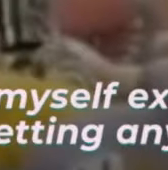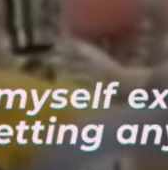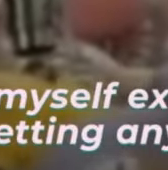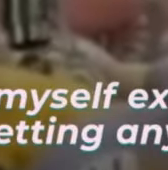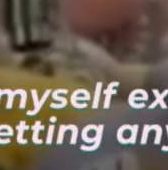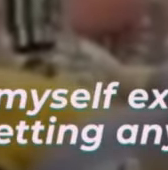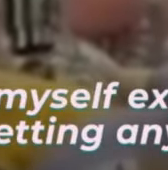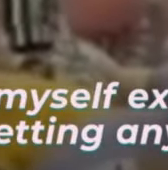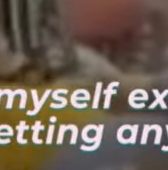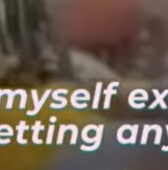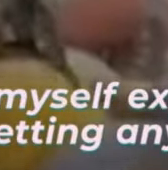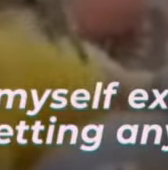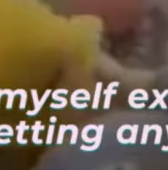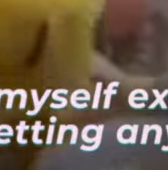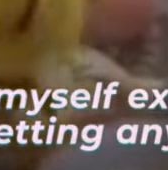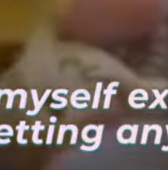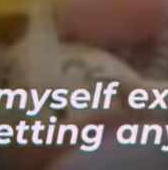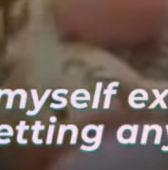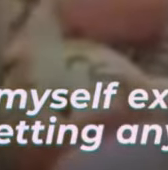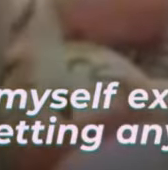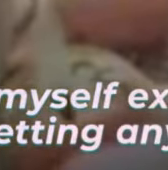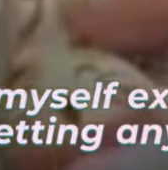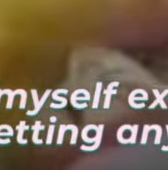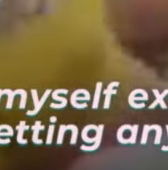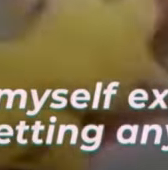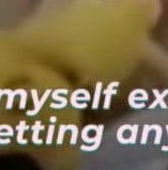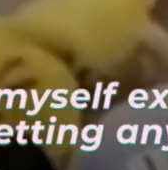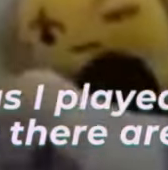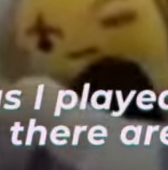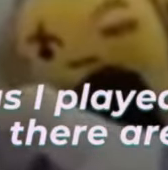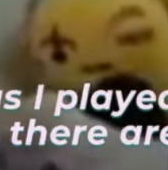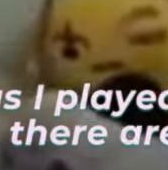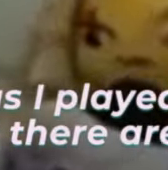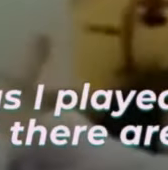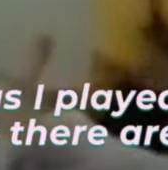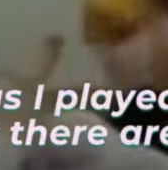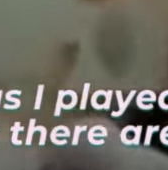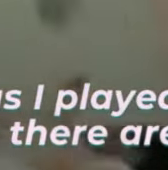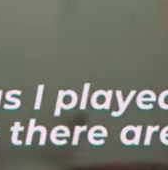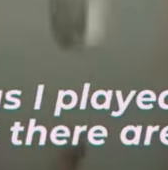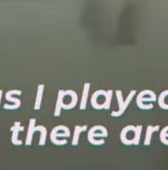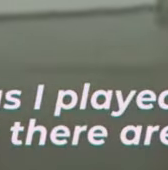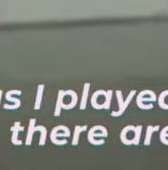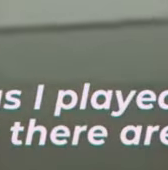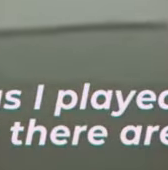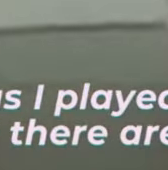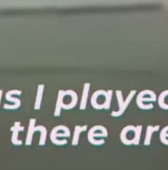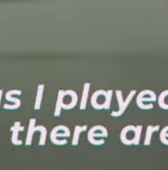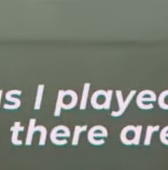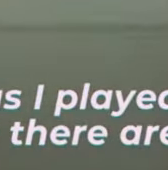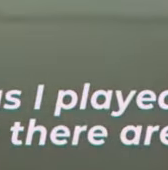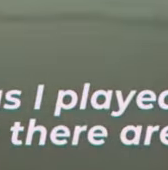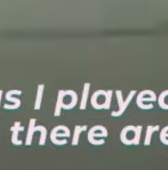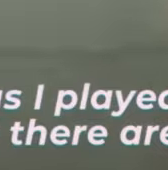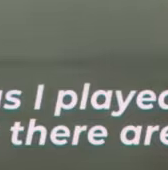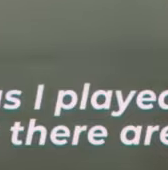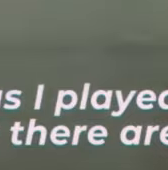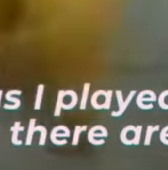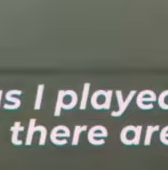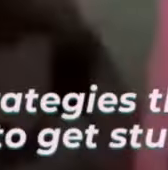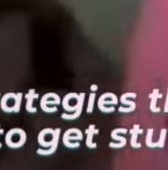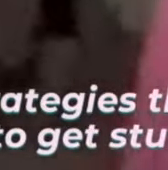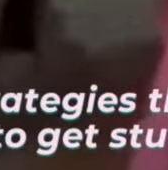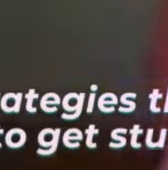Ako mismo naka-experience ang una nga hindi makakuha sang staff choice. Galing sa dalayan kong hampang, dito ko nakita nga may aragal isang mga